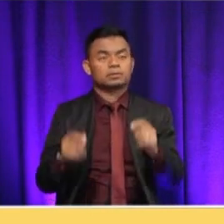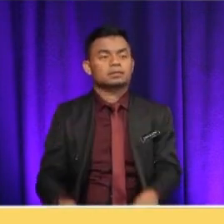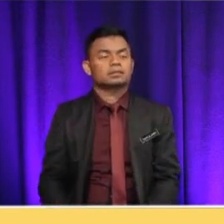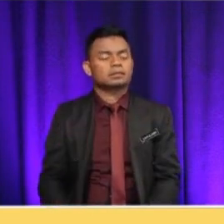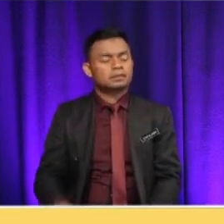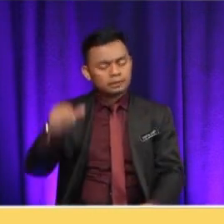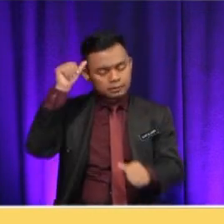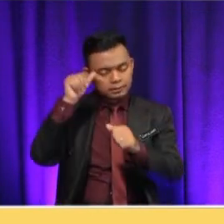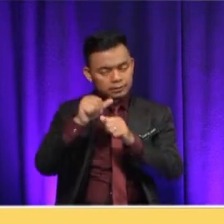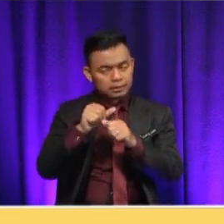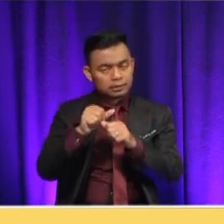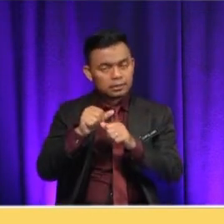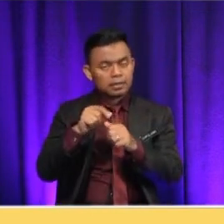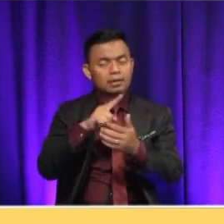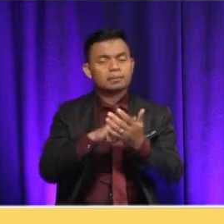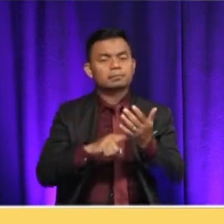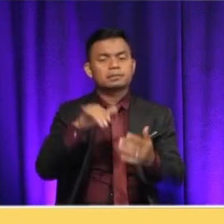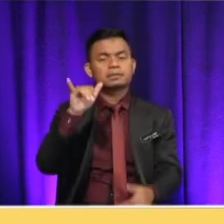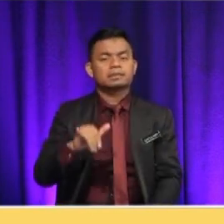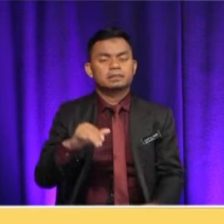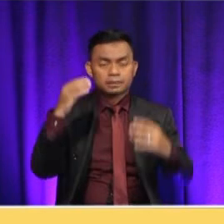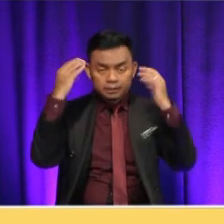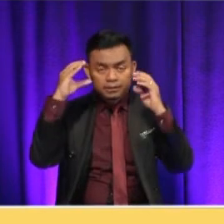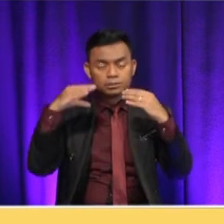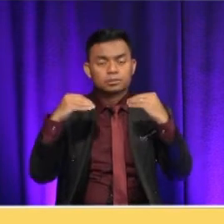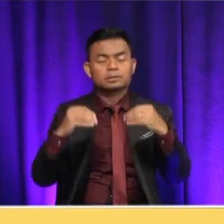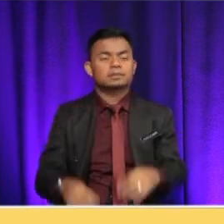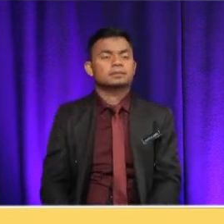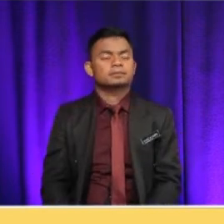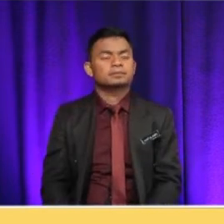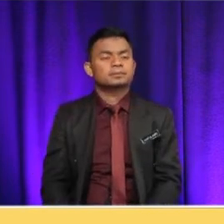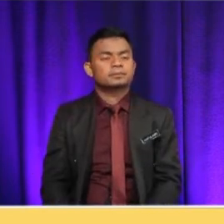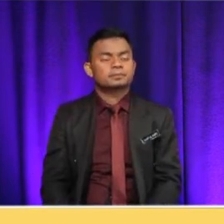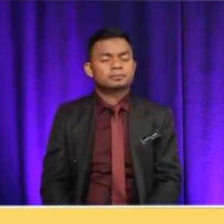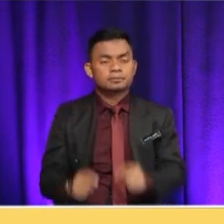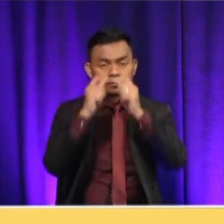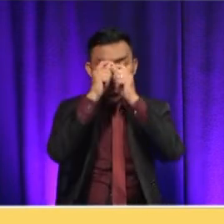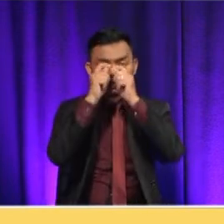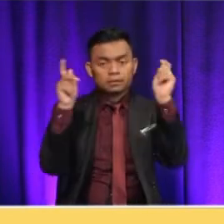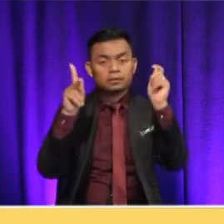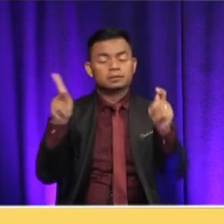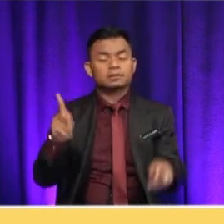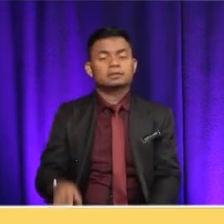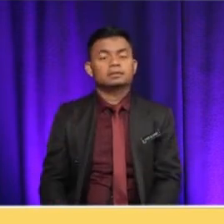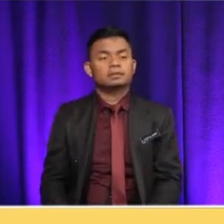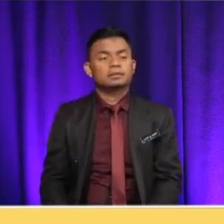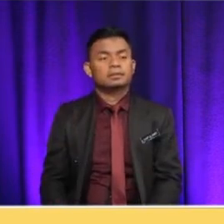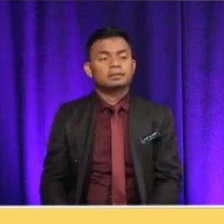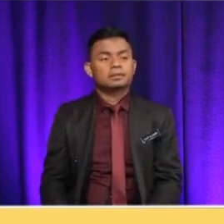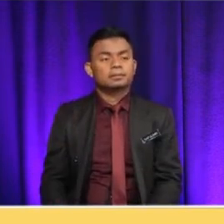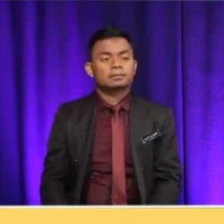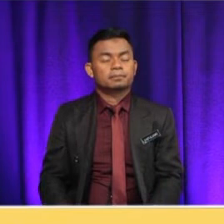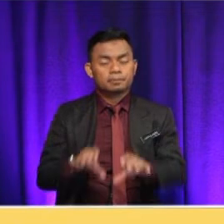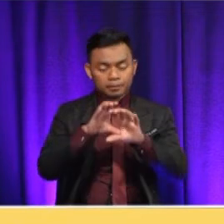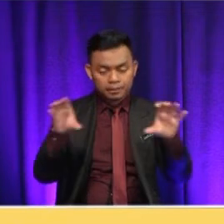apa yang cikgu ajar. Okey, soalan dia, terangkan fungsi paip di bawah. Ada 4 jenis paip. Dia